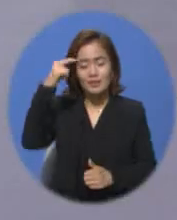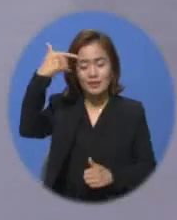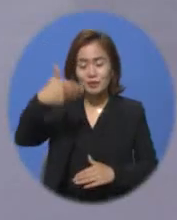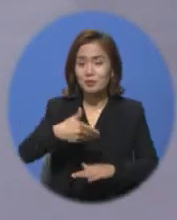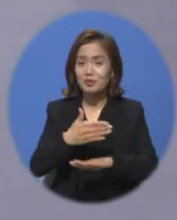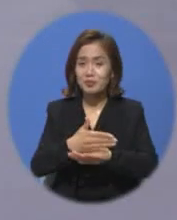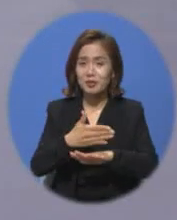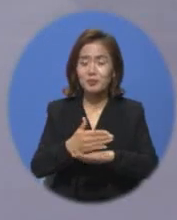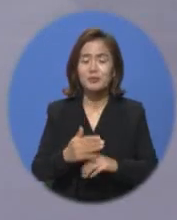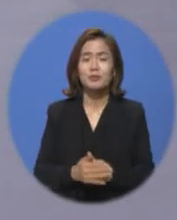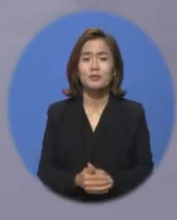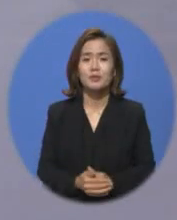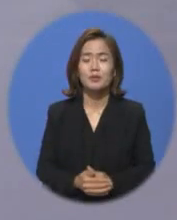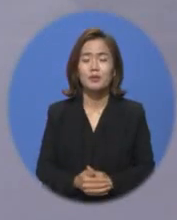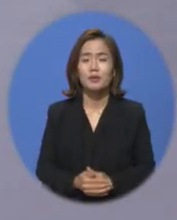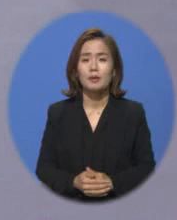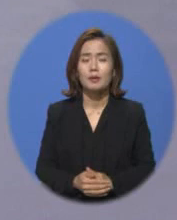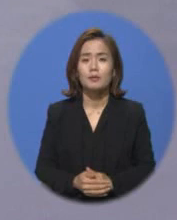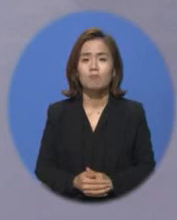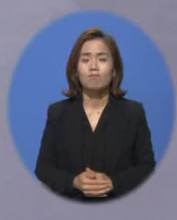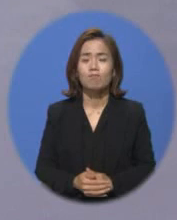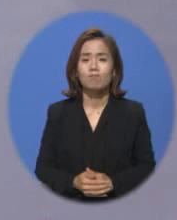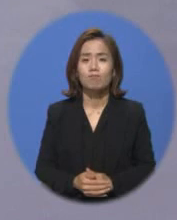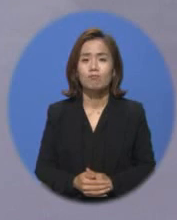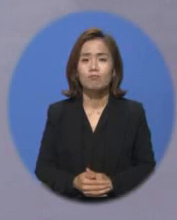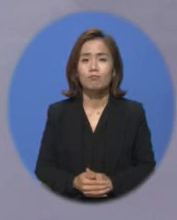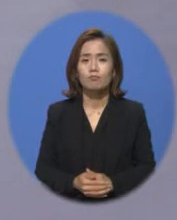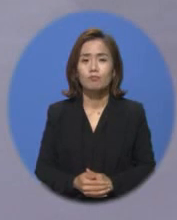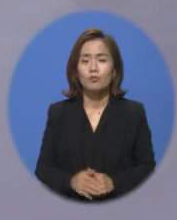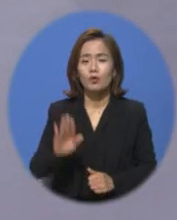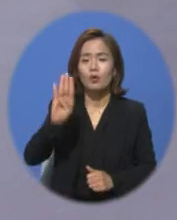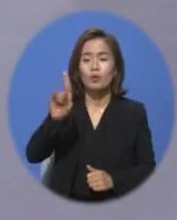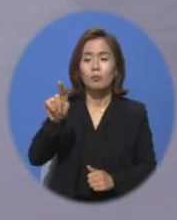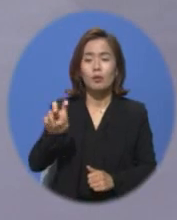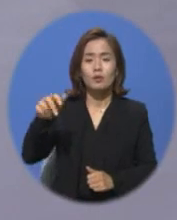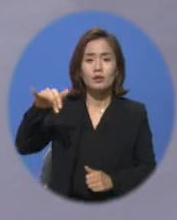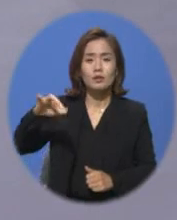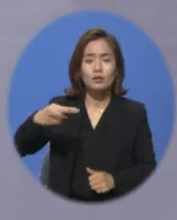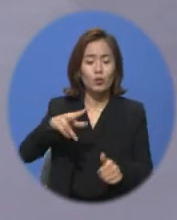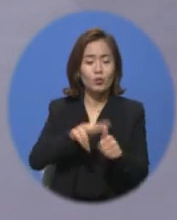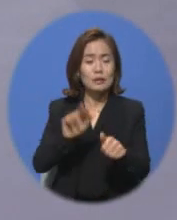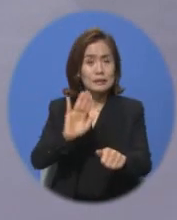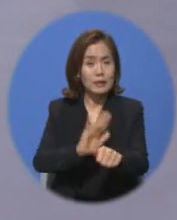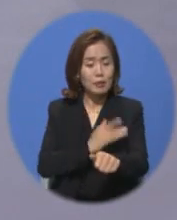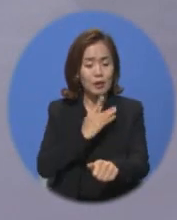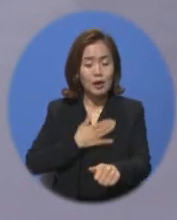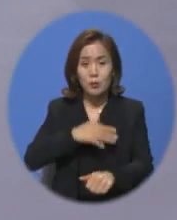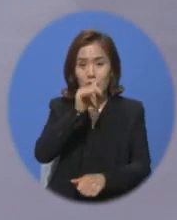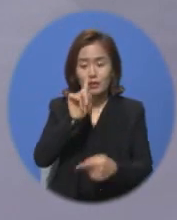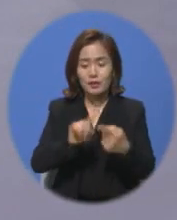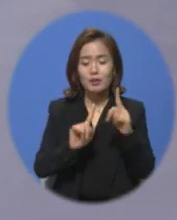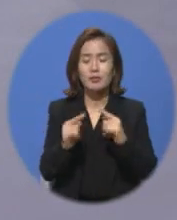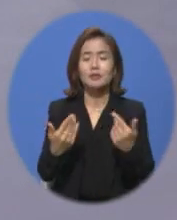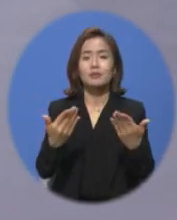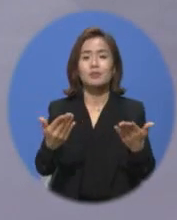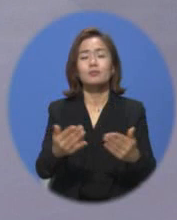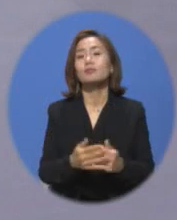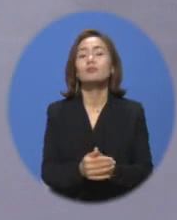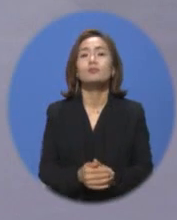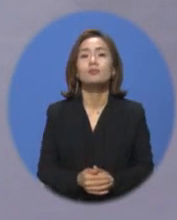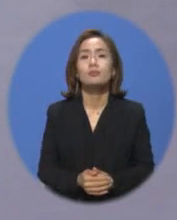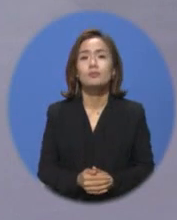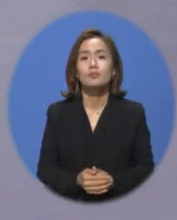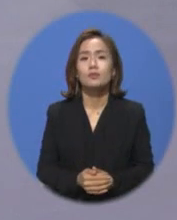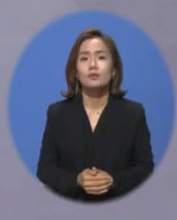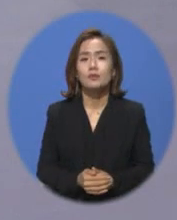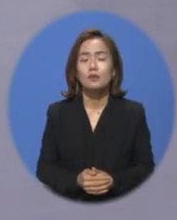질문해주셔서감사합니다. 답변하기전에,범 기철후보자께서 오해하신것같은부분을먼저명확히